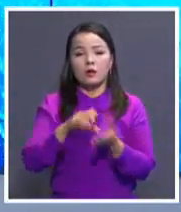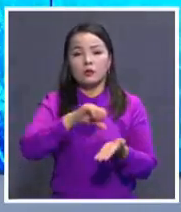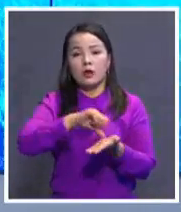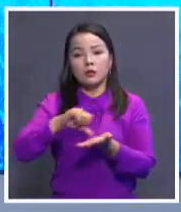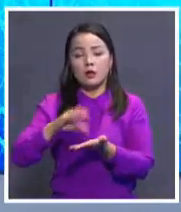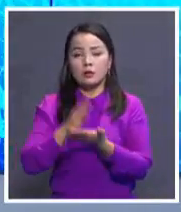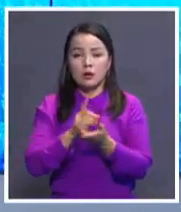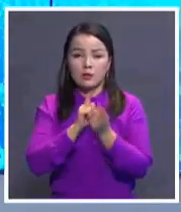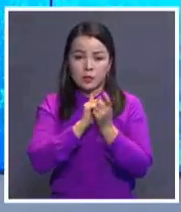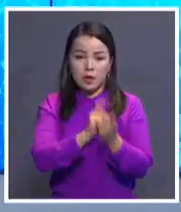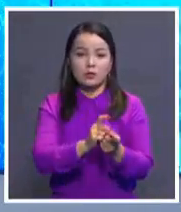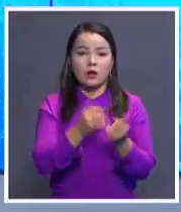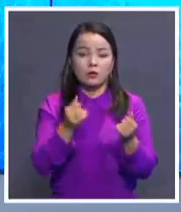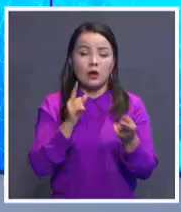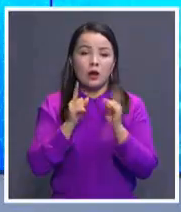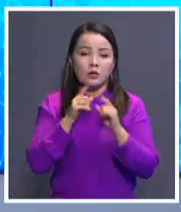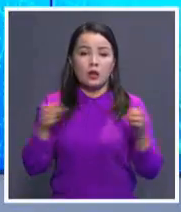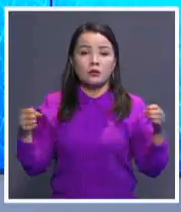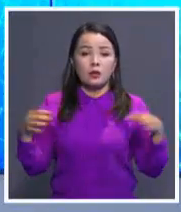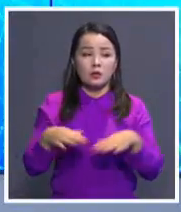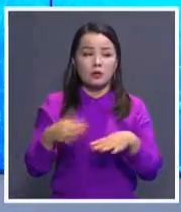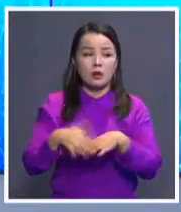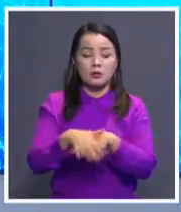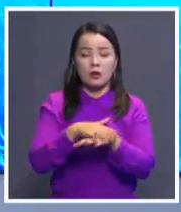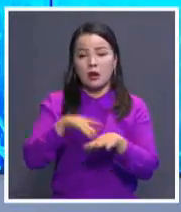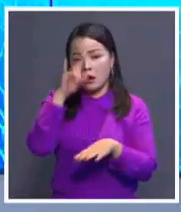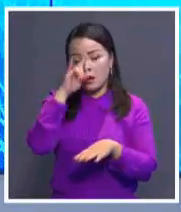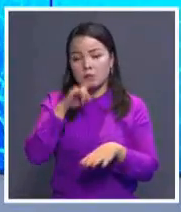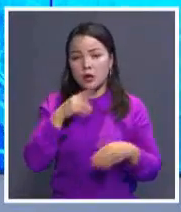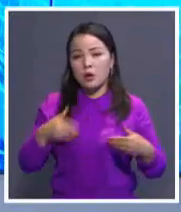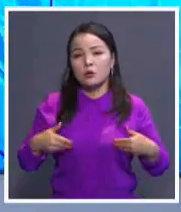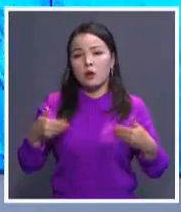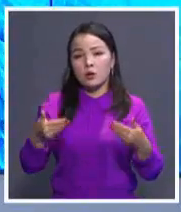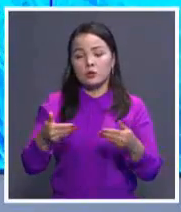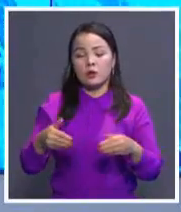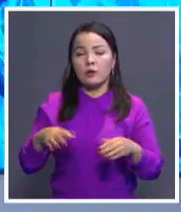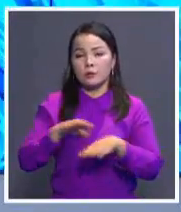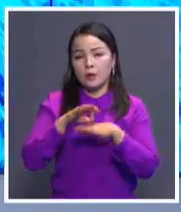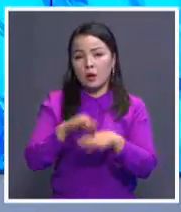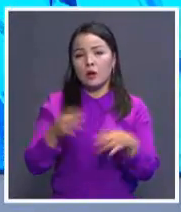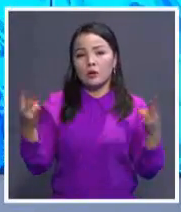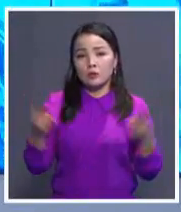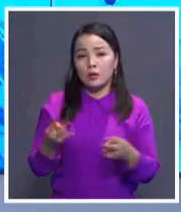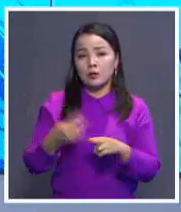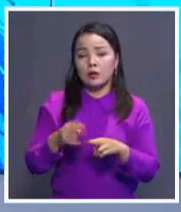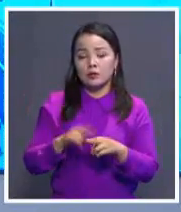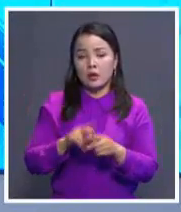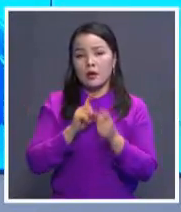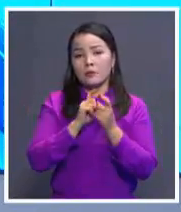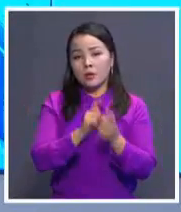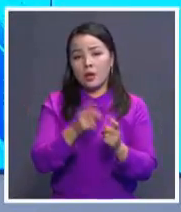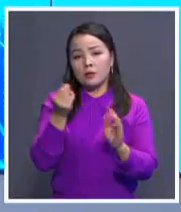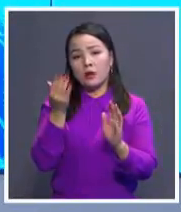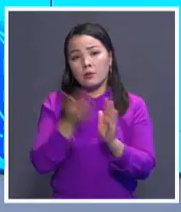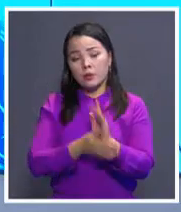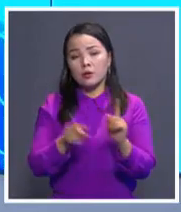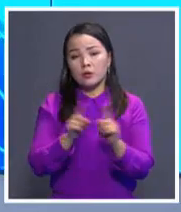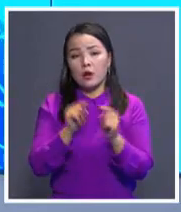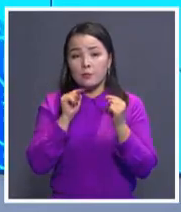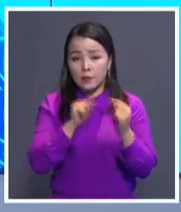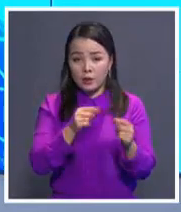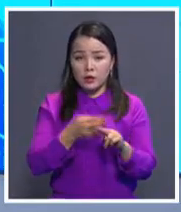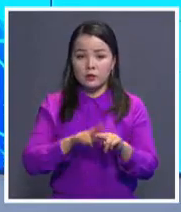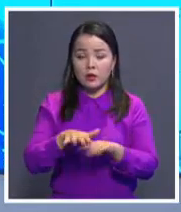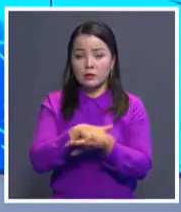алу күресуге бағытталған конгресті Қазақстанда өткізуге ұсыныс жасады. Мәртебелі ұйымның сыбайлас жемқорлыққа қарсы конвенциясының